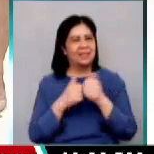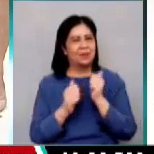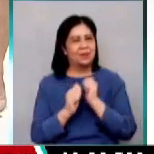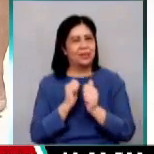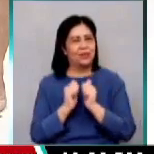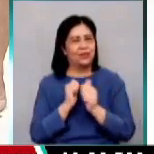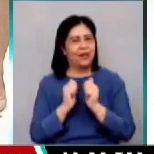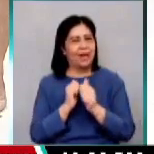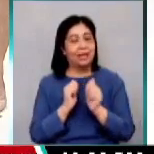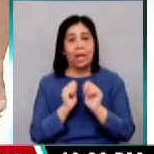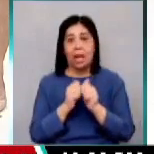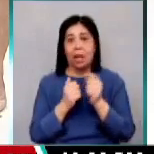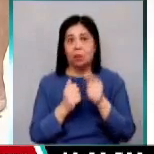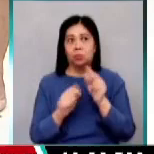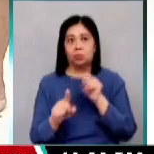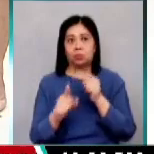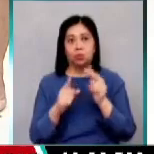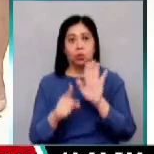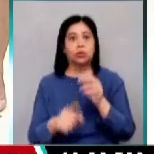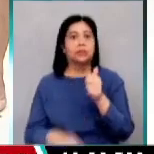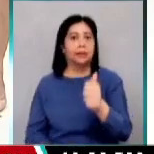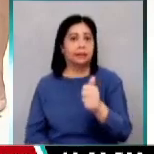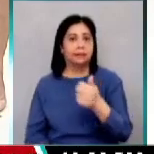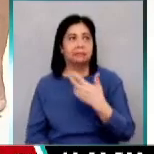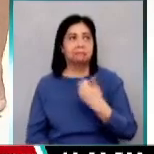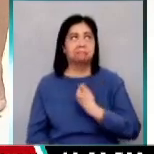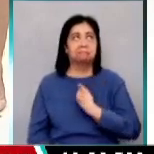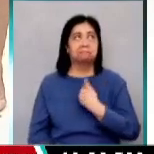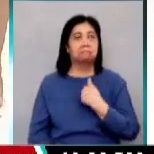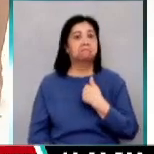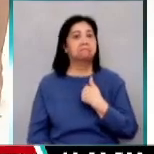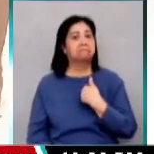mo tinitignan ang sarili mo?